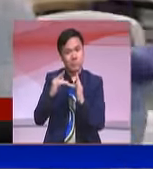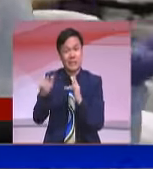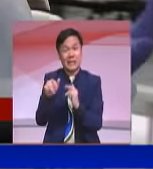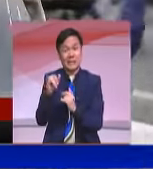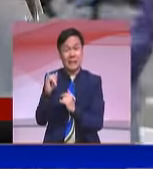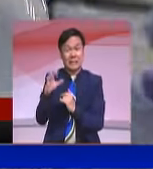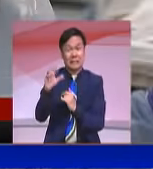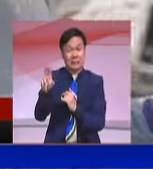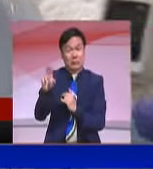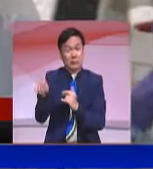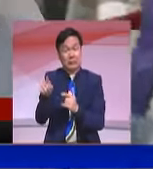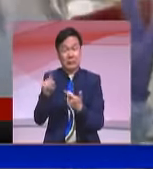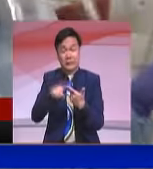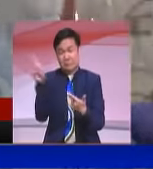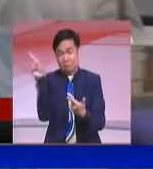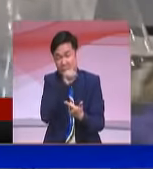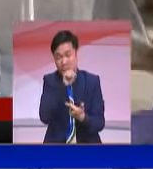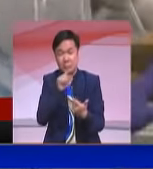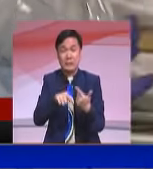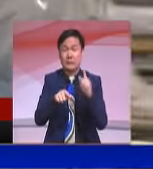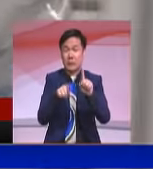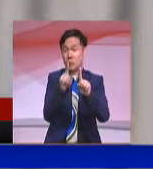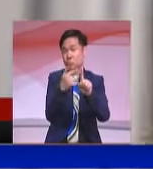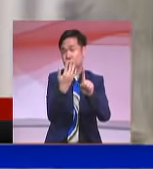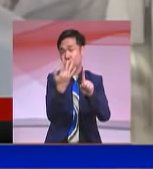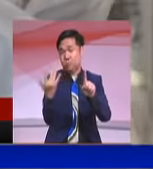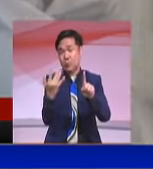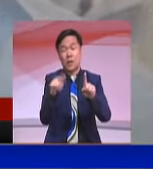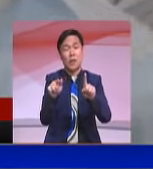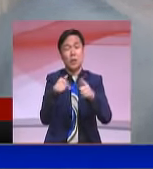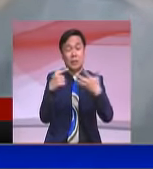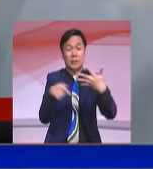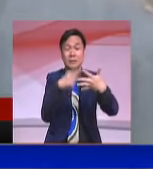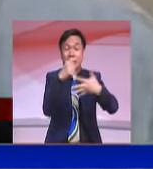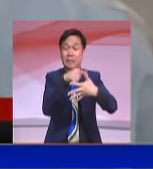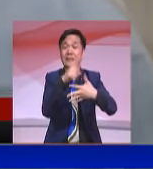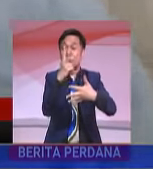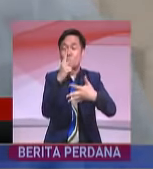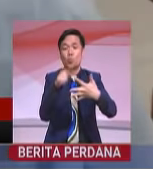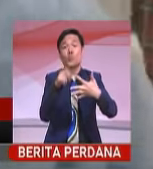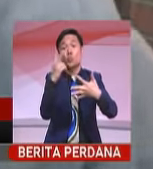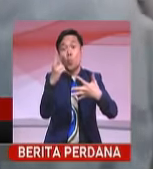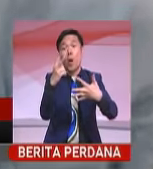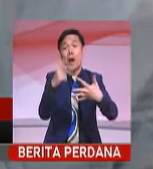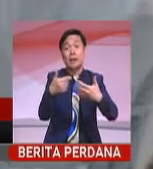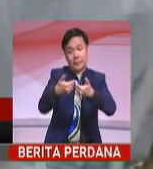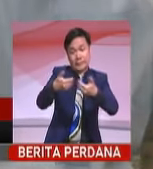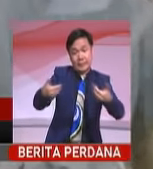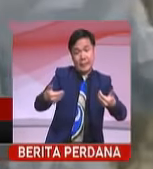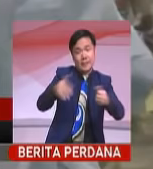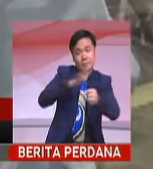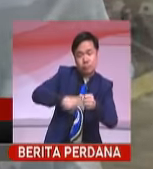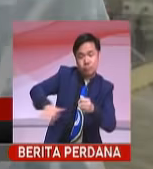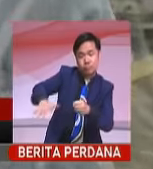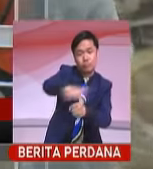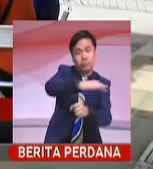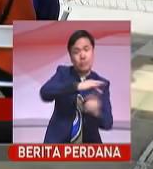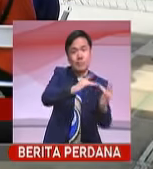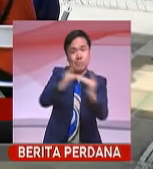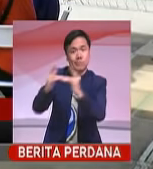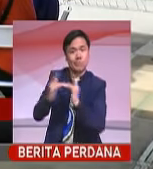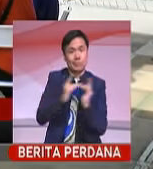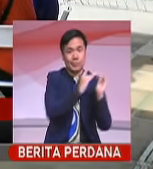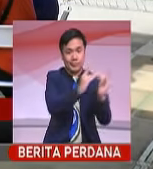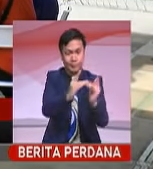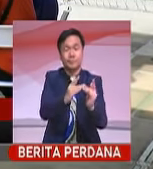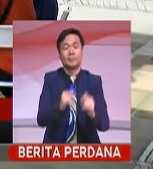kritikal dan 1,040 buah katil merangkumi pesakit kategori 1 dan 2 di kawasan sekelilingnya. Dalam